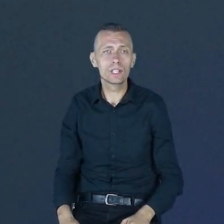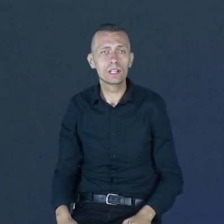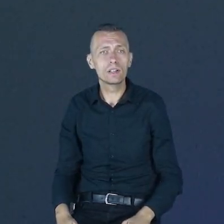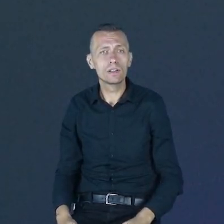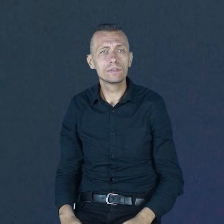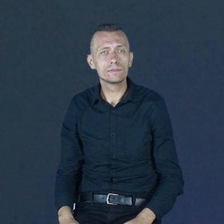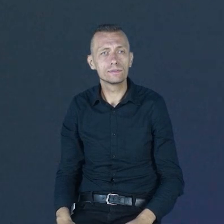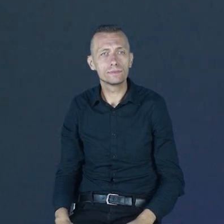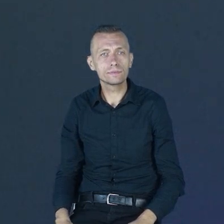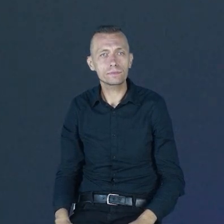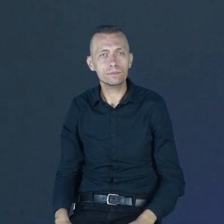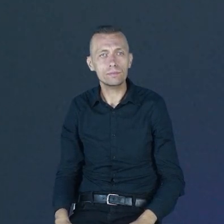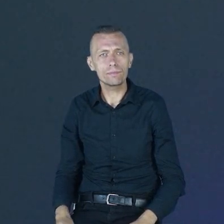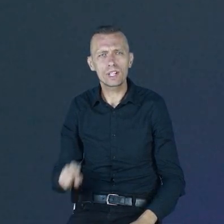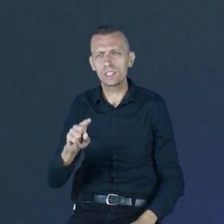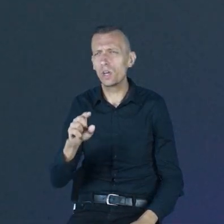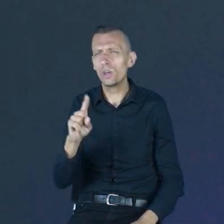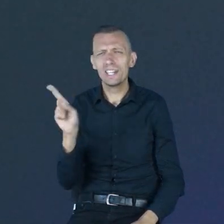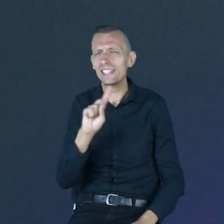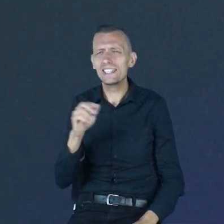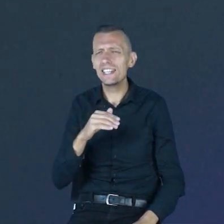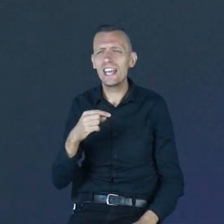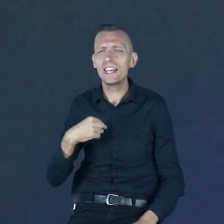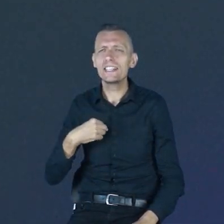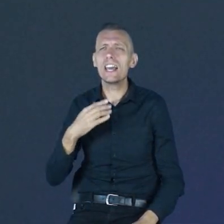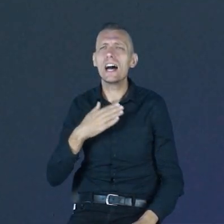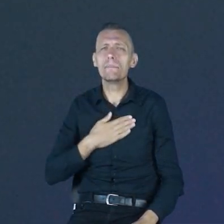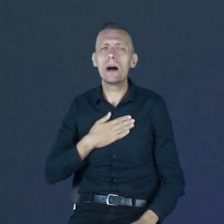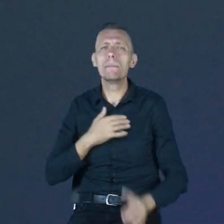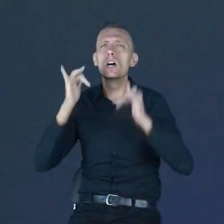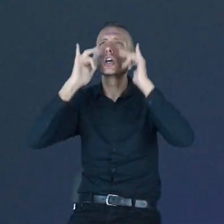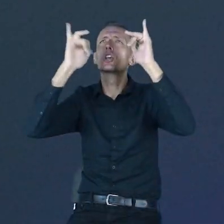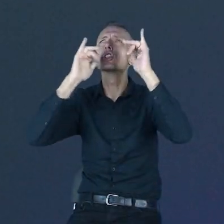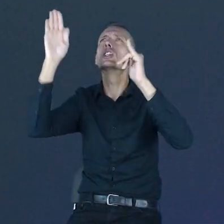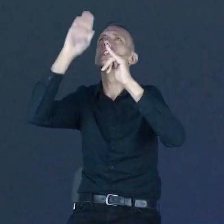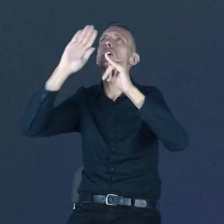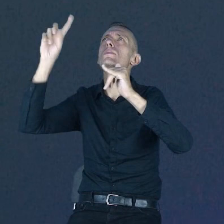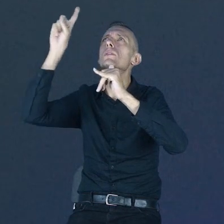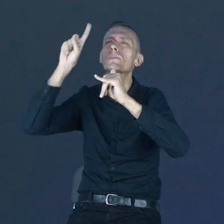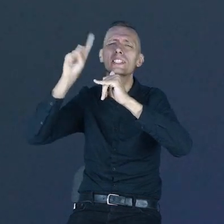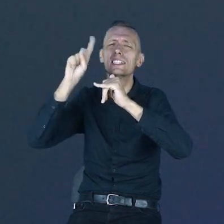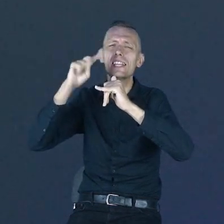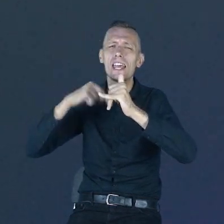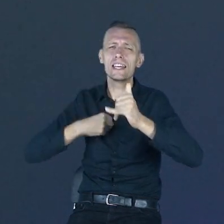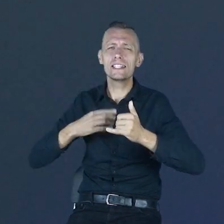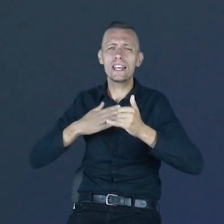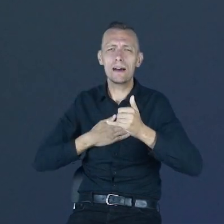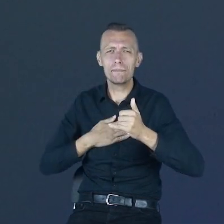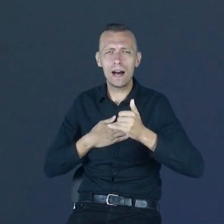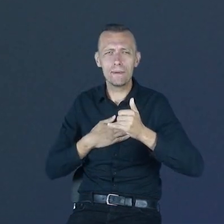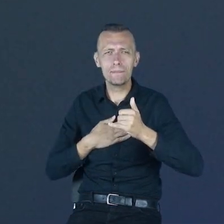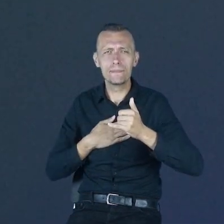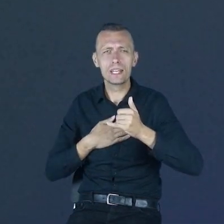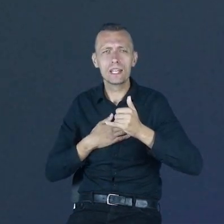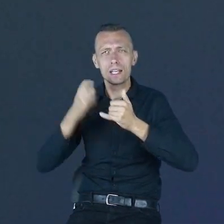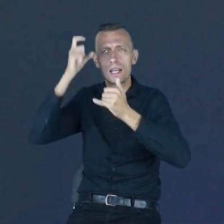że idziesz na Mount Everest i wykrzykujesz przeciwko niemu słowa. Masz stanąć tam, gdzie masz stanąć, jako dziecko Boże.